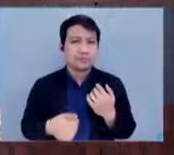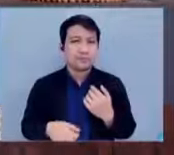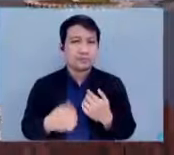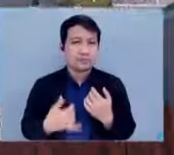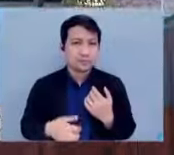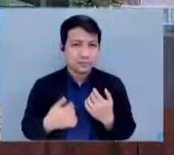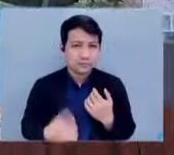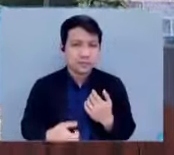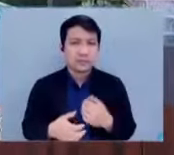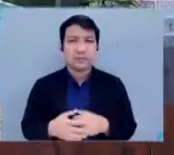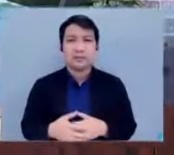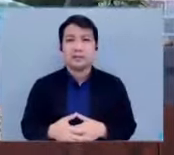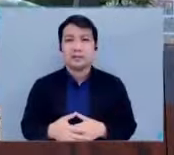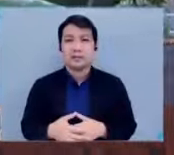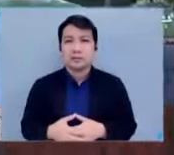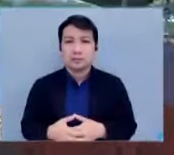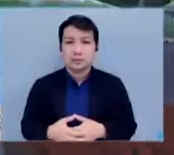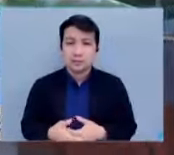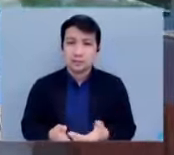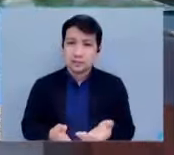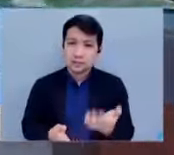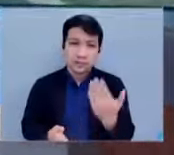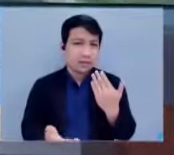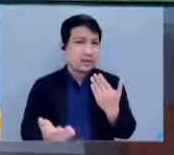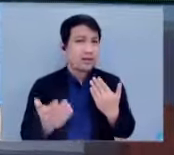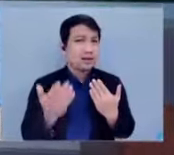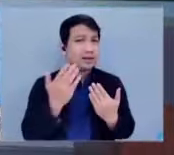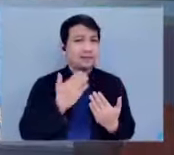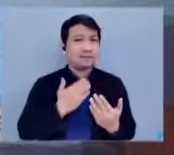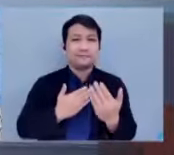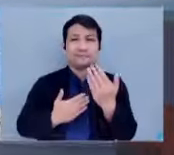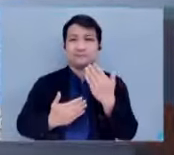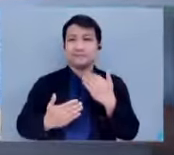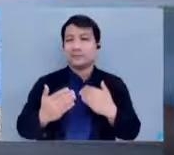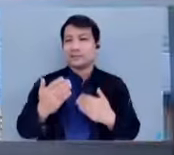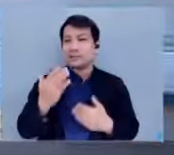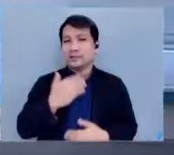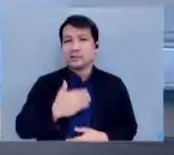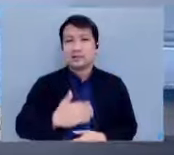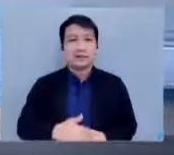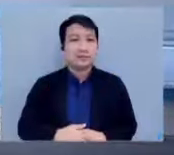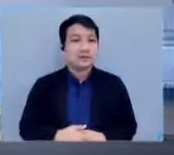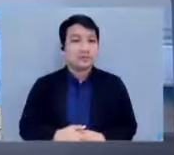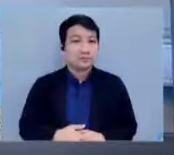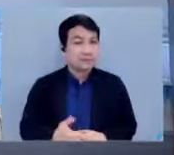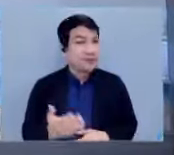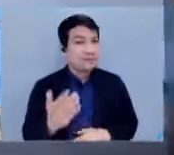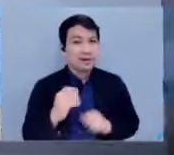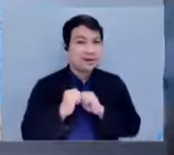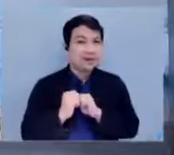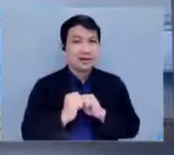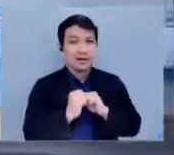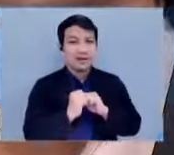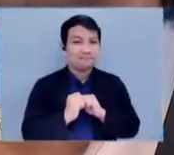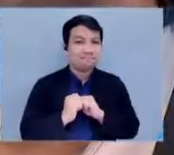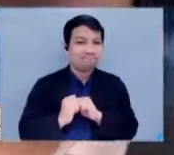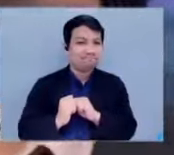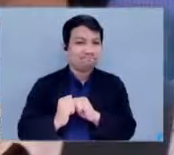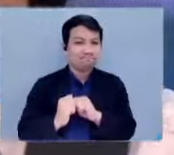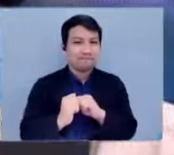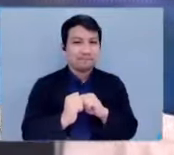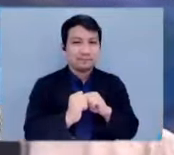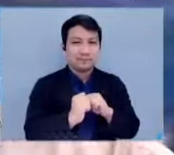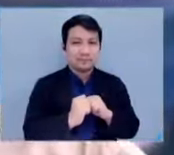ka Halik ka na sumama ka